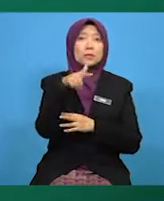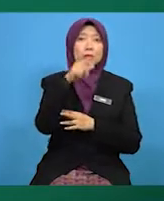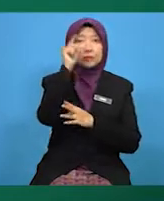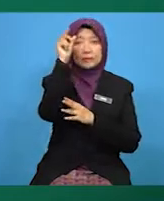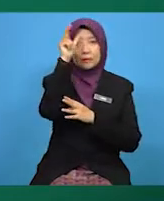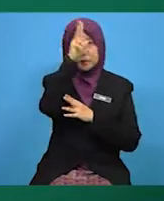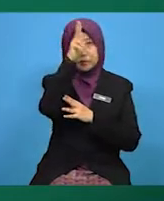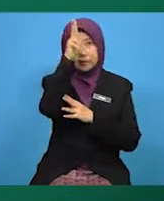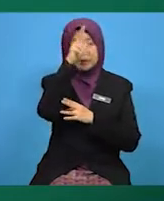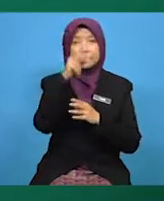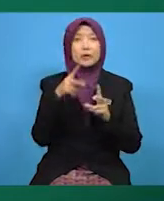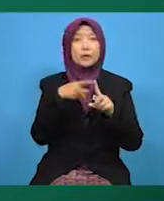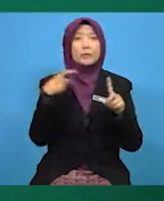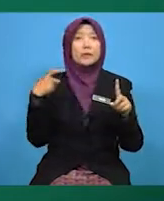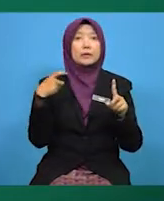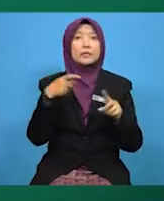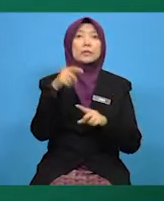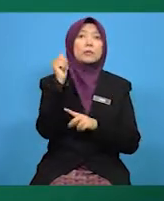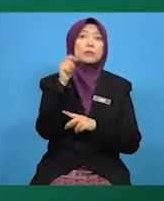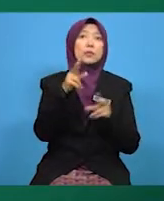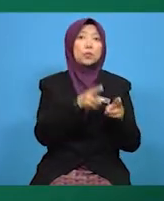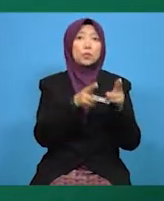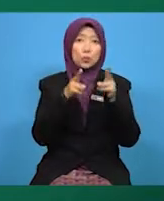Perbelanjaan kerajaan terdiri daripada